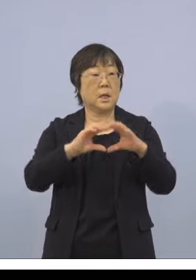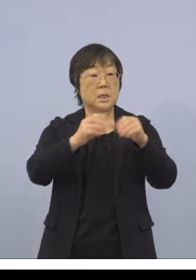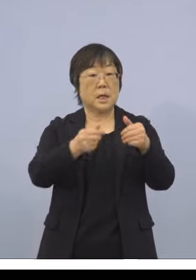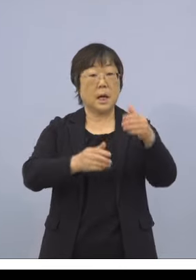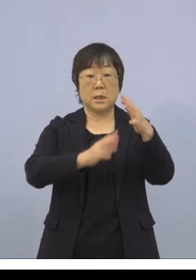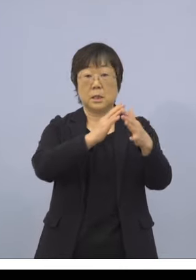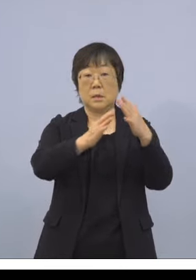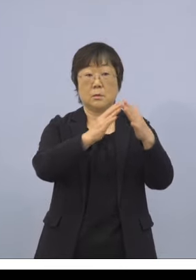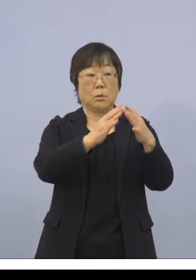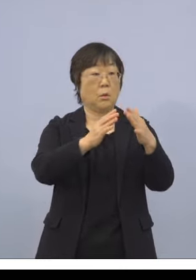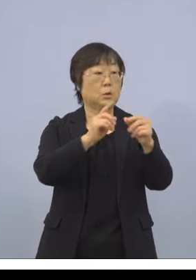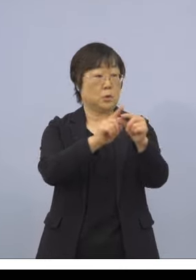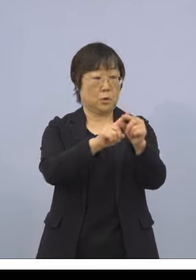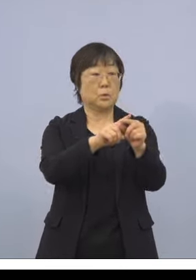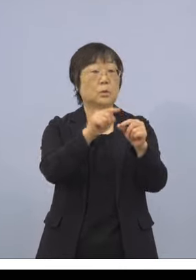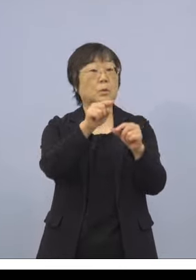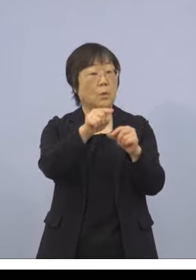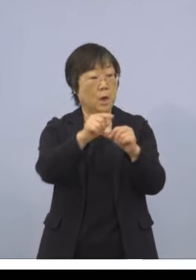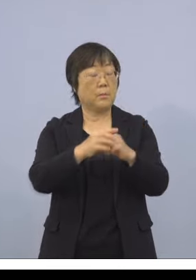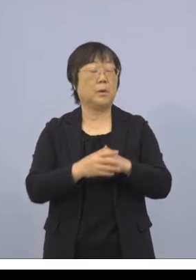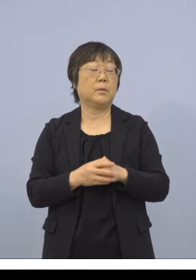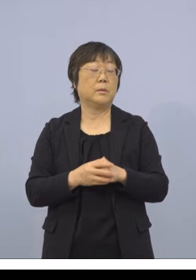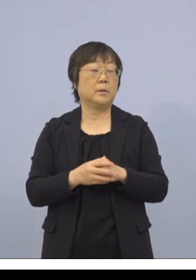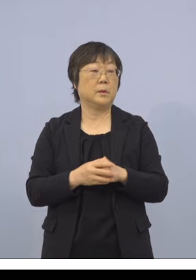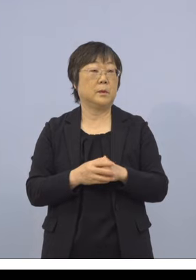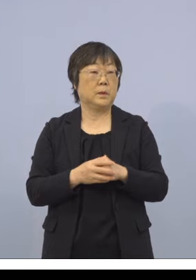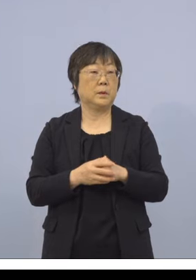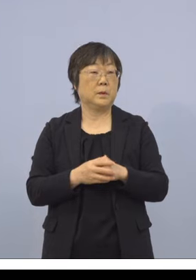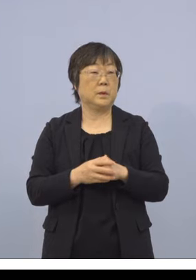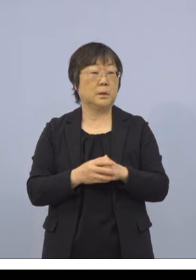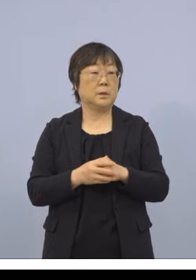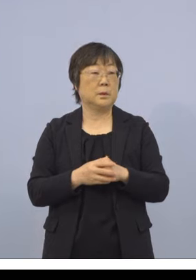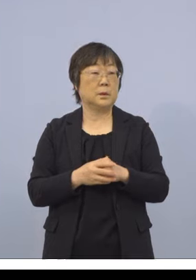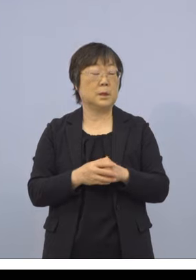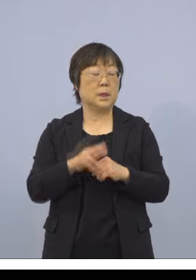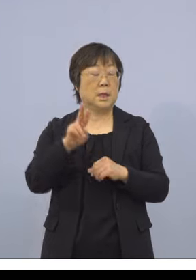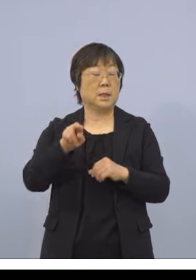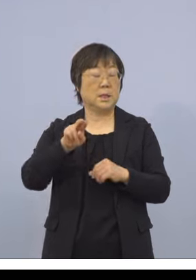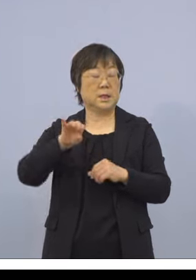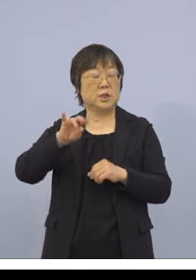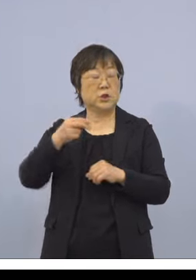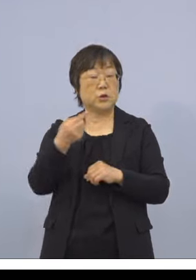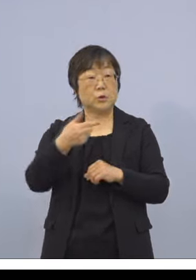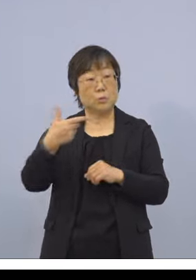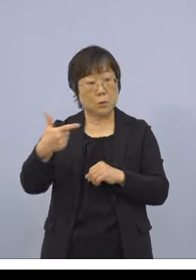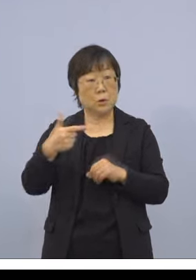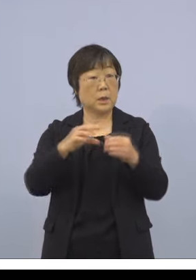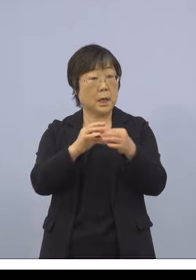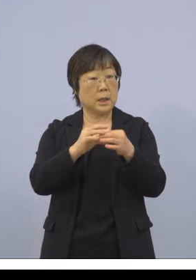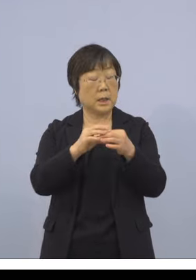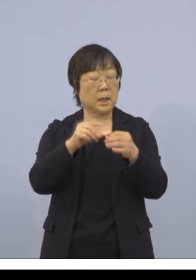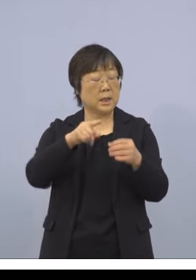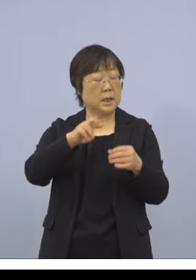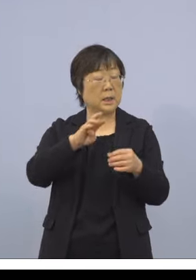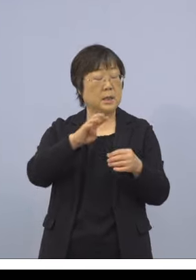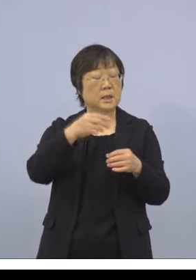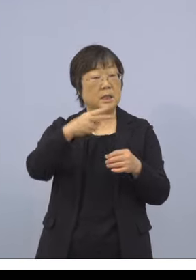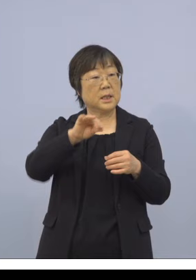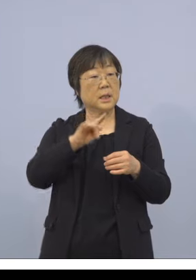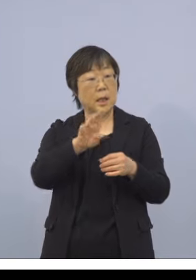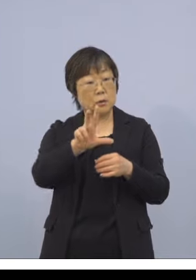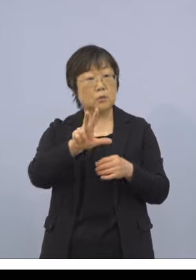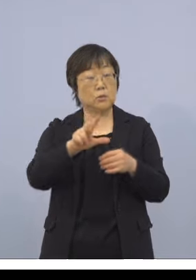きております。これもいわゆるリチウム関係、ニッケル関係のですね、電池